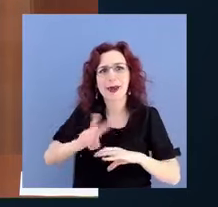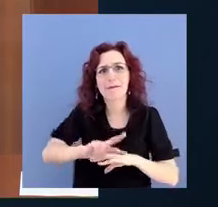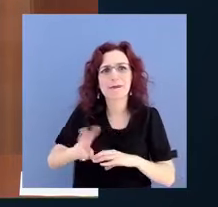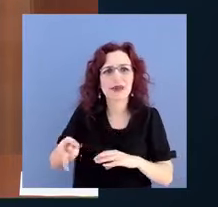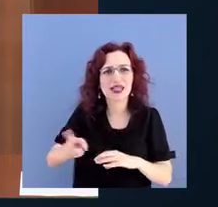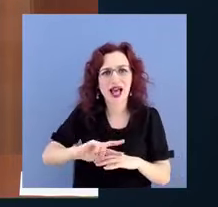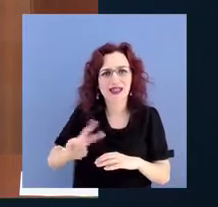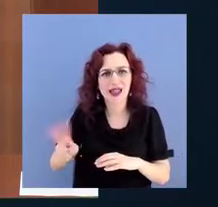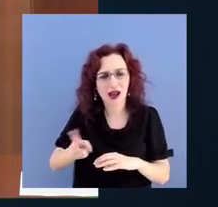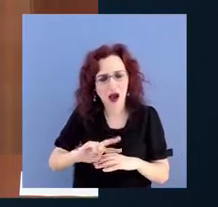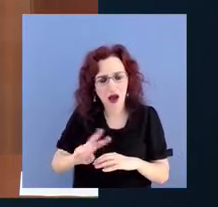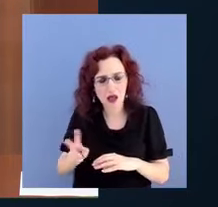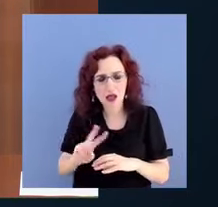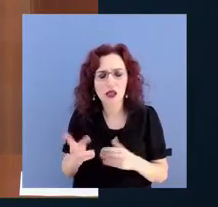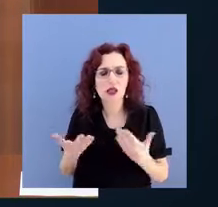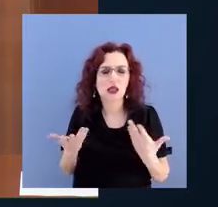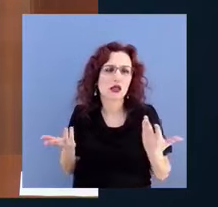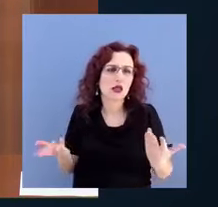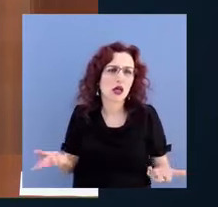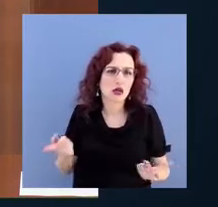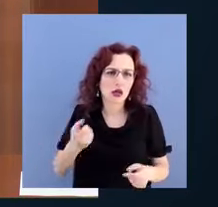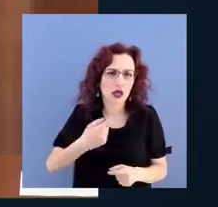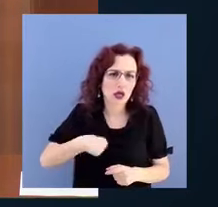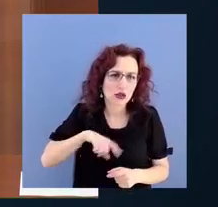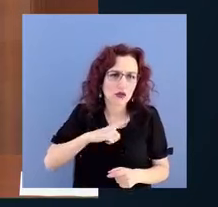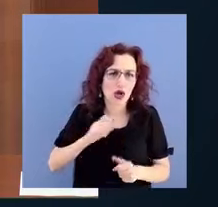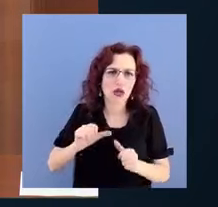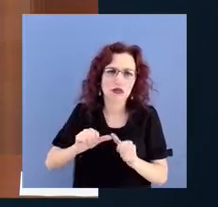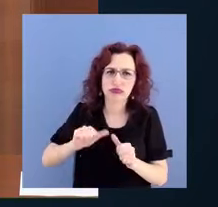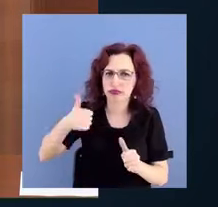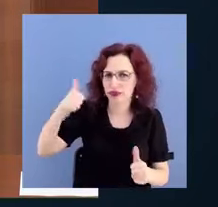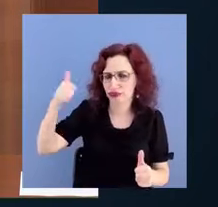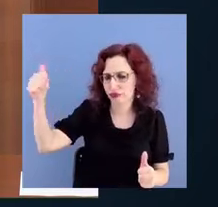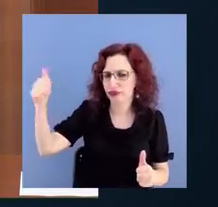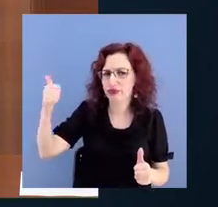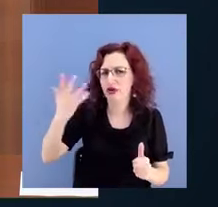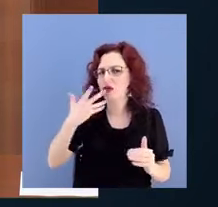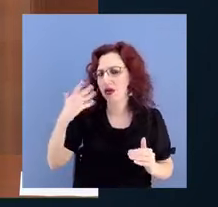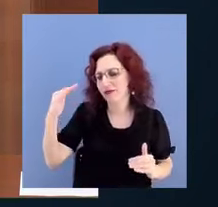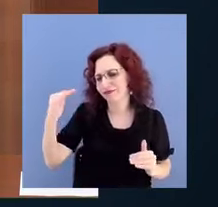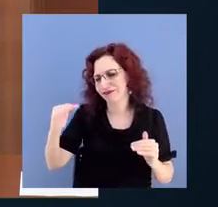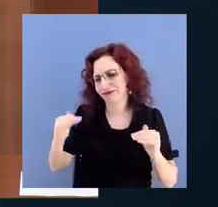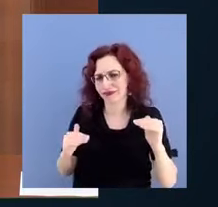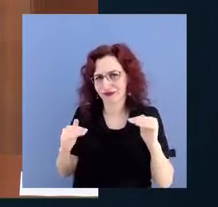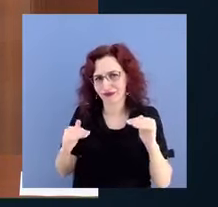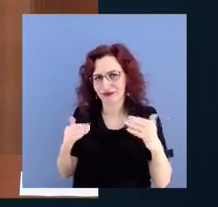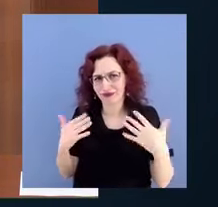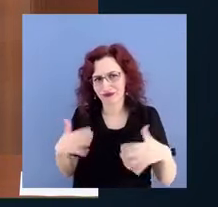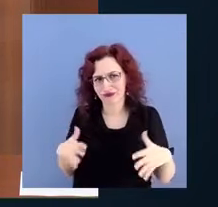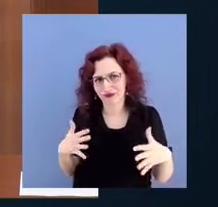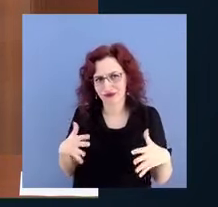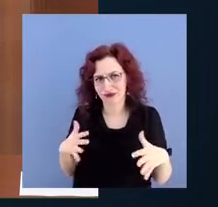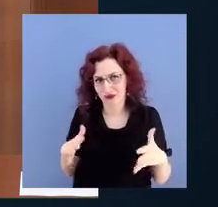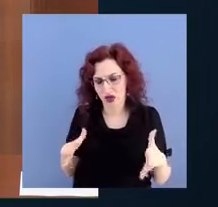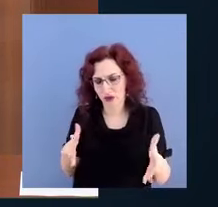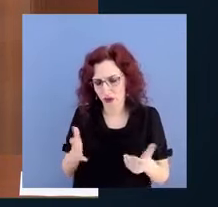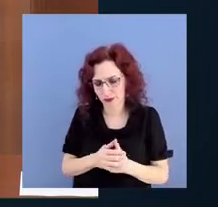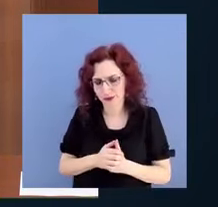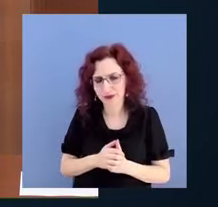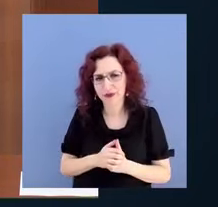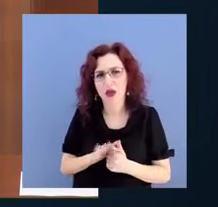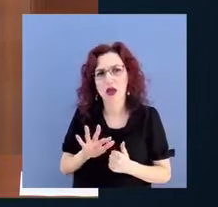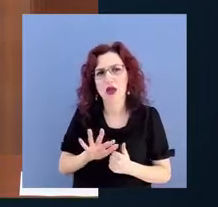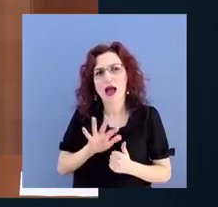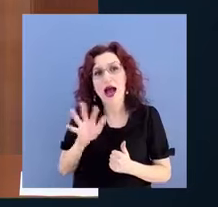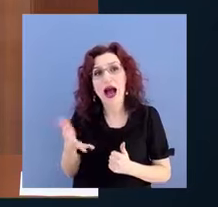questo tipo di di vulnus che ci siamo resi conto ori altro altra aria di attività